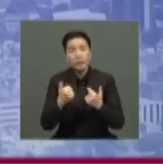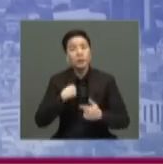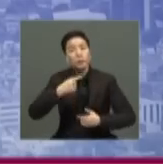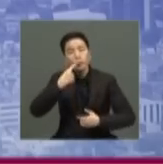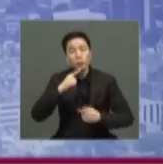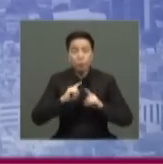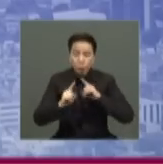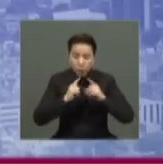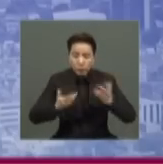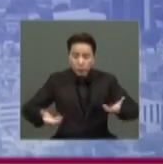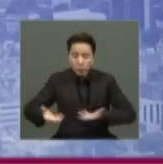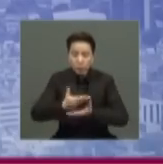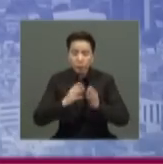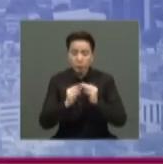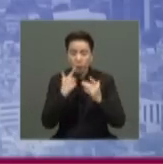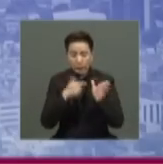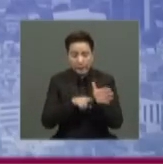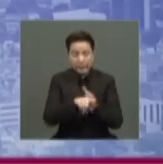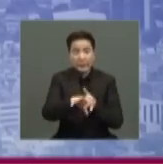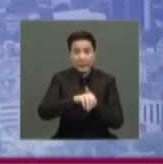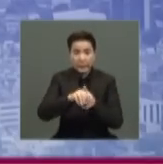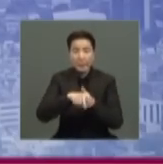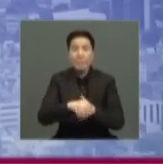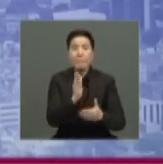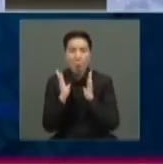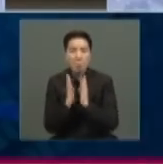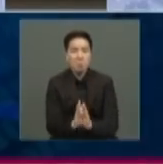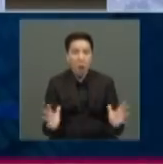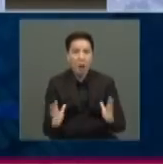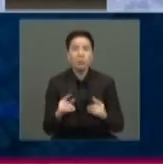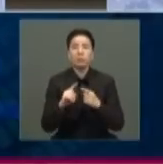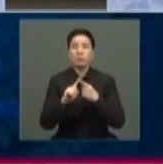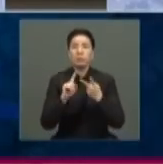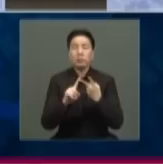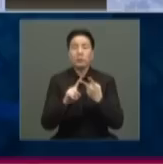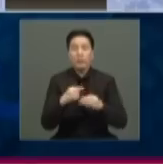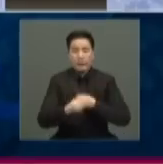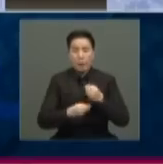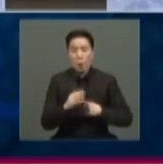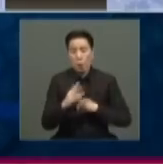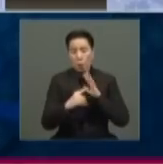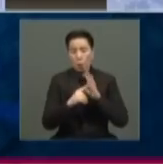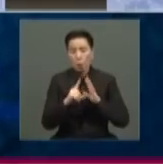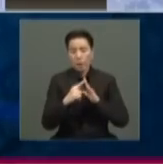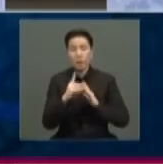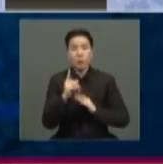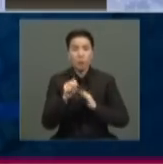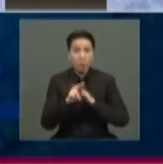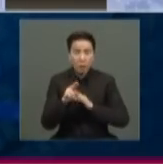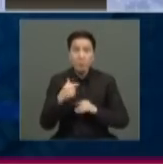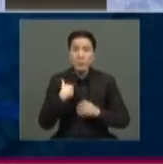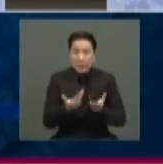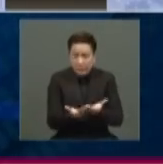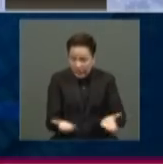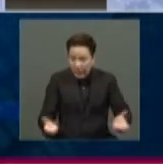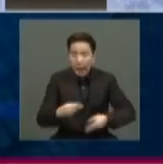ดตามตรวจสอบผู้ที่มีความเสี่ยงมาตรวจหาเชื้อเพิ่มเติมค่ะแต่ว่าต้นตอการระบาดเนี่ยมาจากเท้าแชร์นะคะซึ่งอยู่ในตลาดวันเด